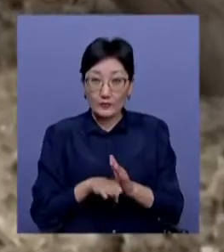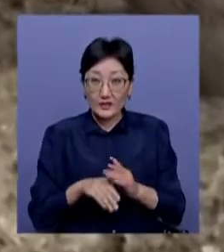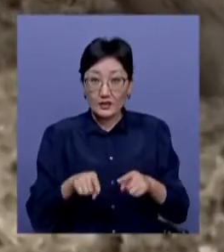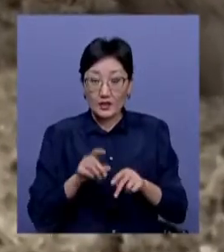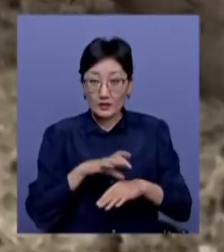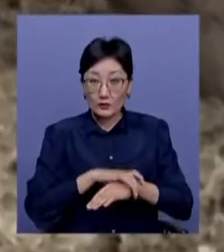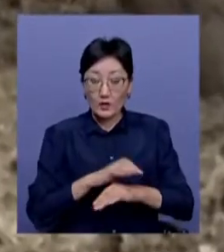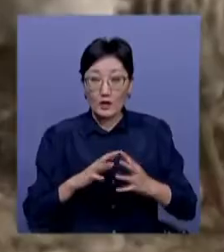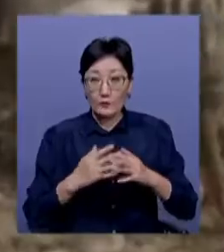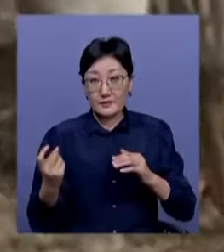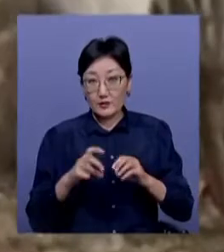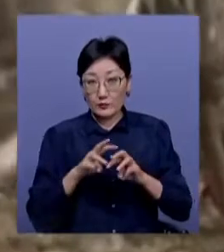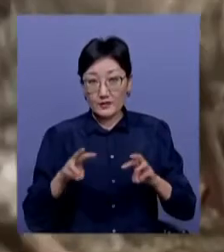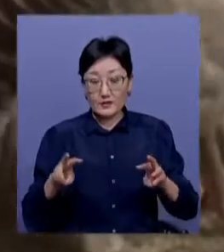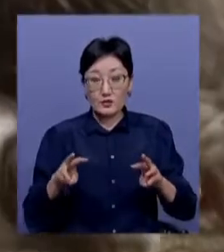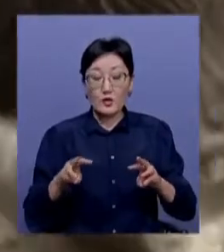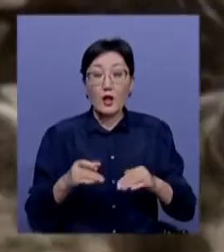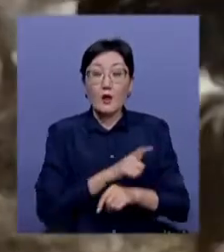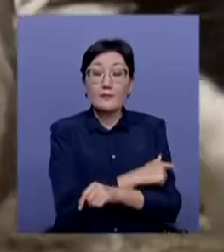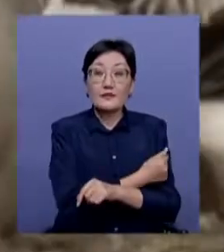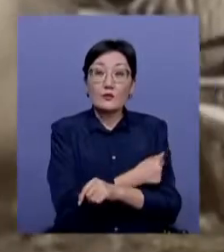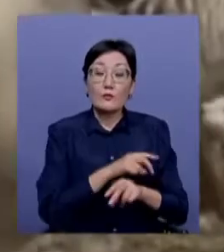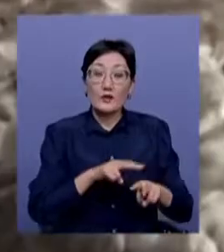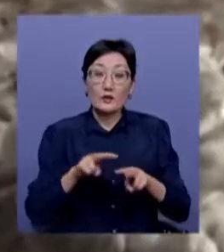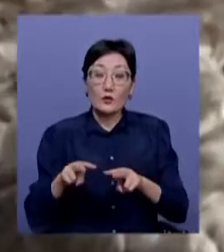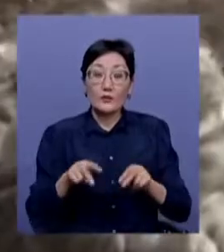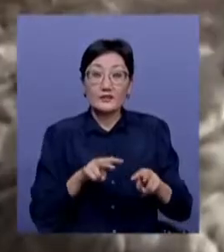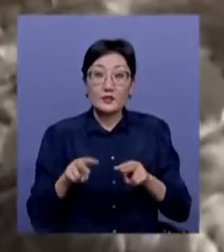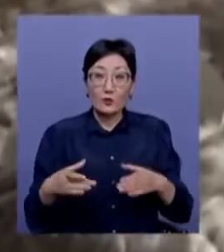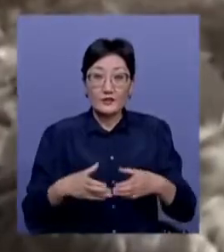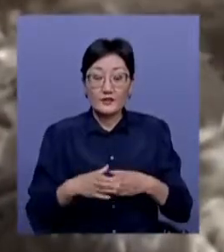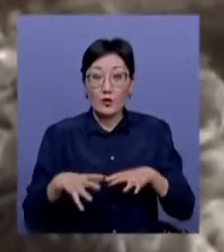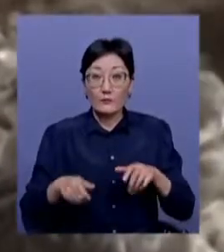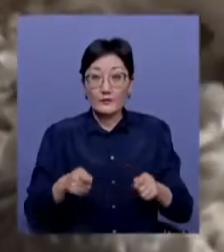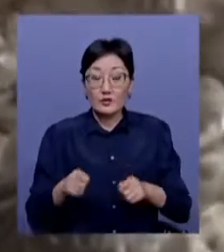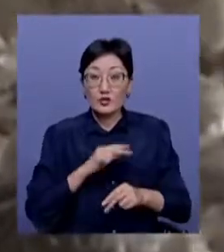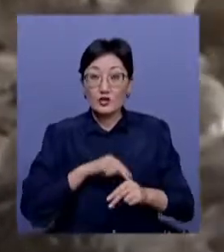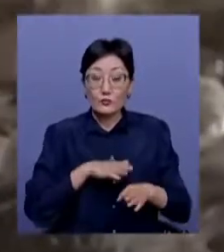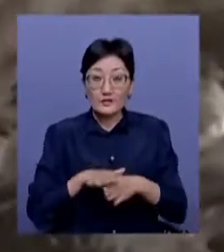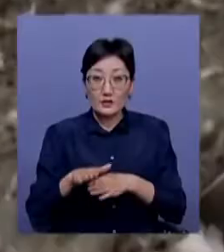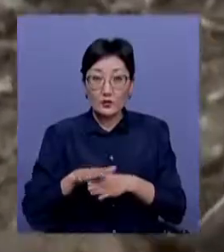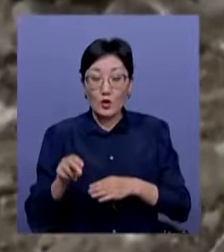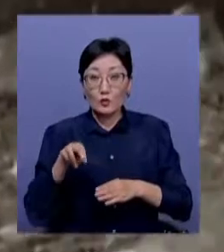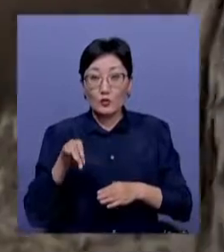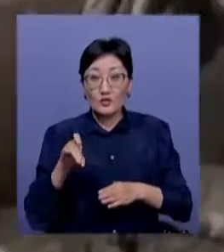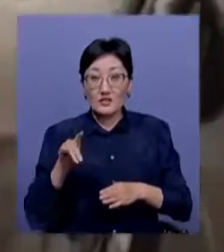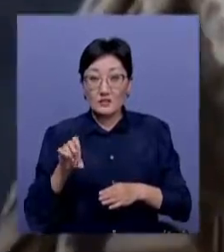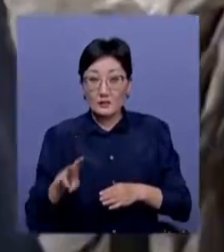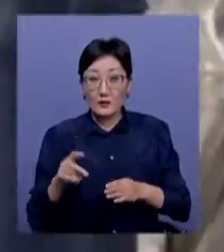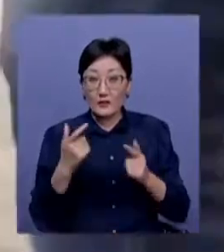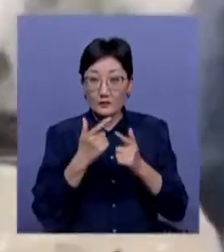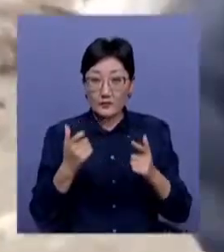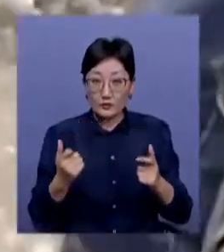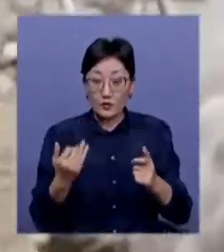Ол туралы Ауыл шаруашылығы министрлігі ветеринариялық бақылау және қадағалау комитеті төрағасының міндетін атқарушы Тұрсын Қабдолданов